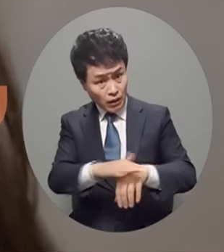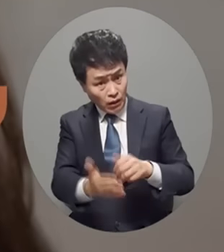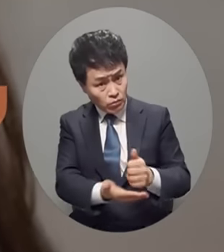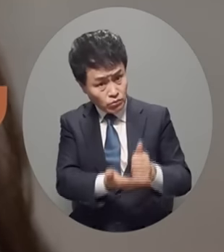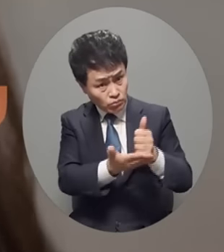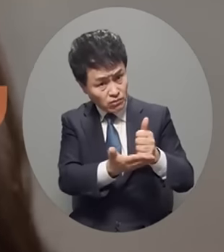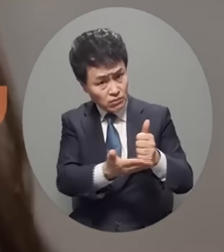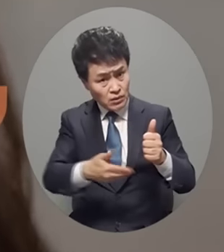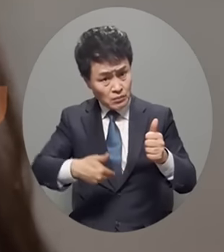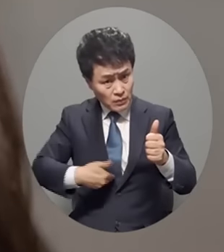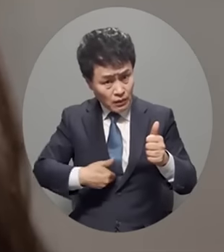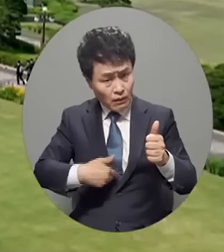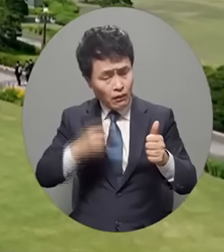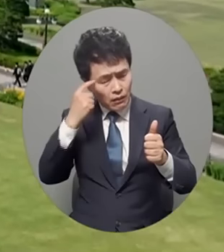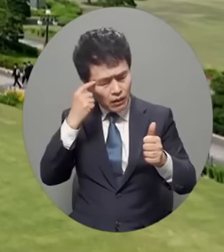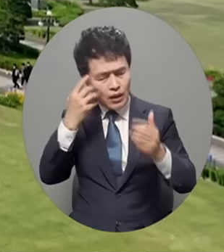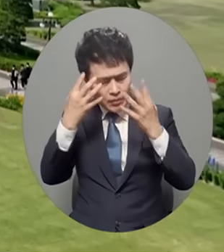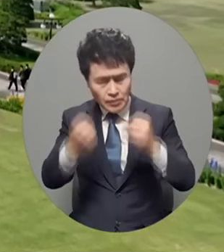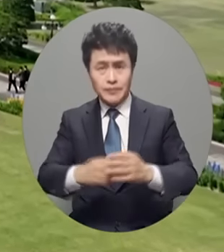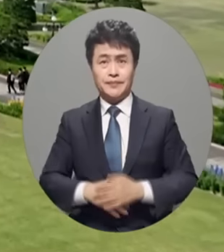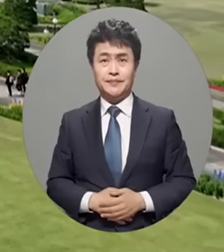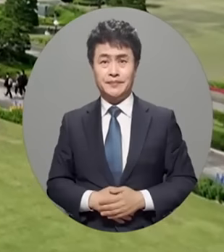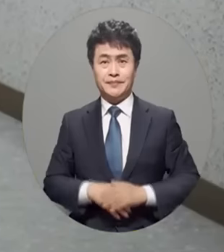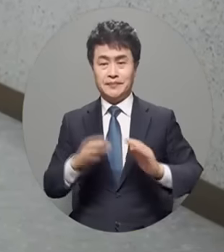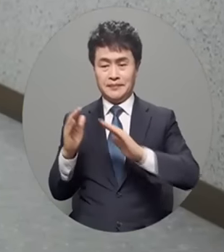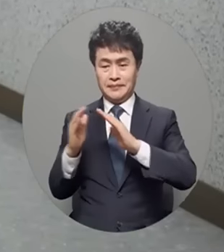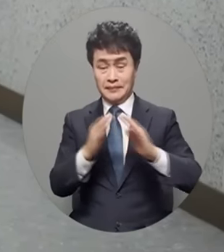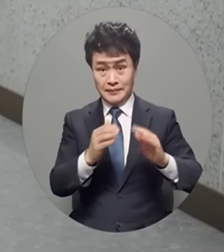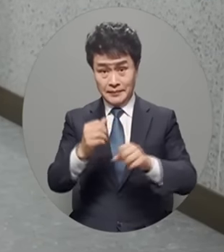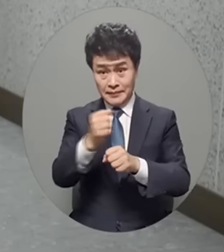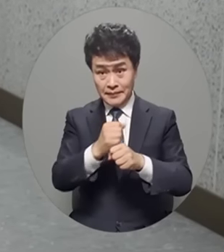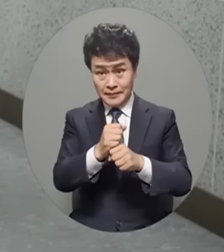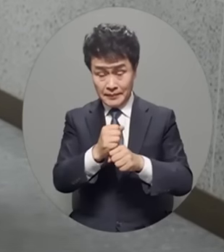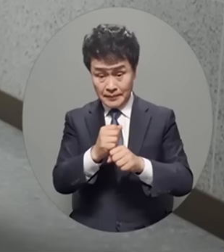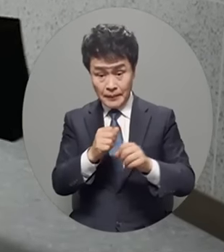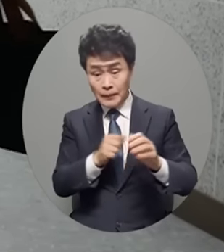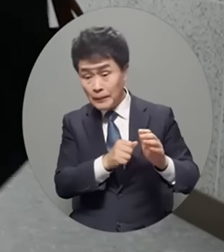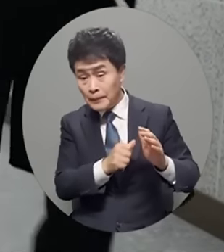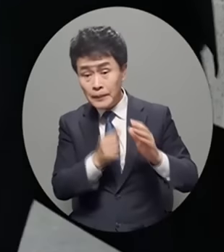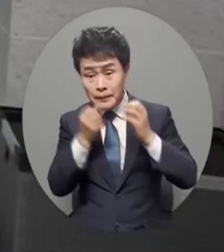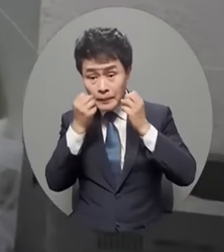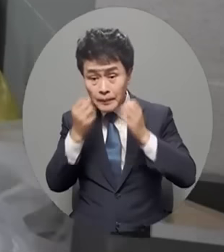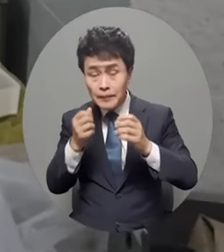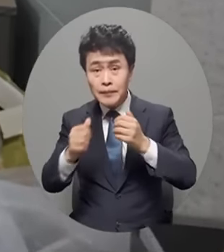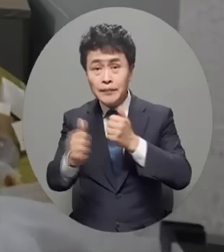생각을 많이 했죠. 이사 나가는 짐들을 지나 도착한 새 의원실.